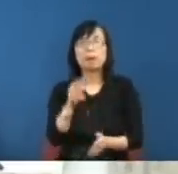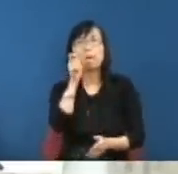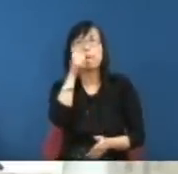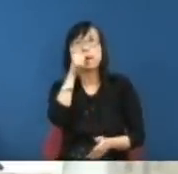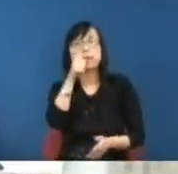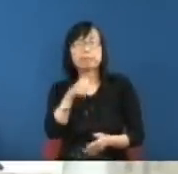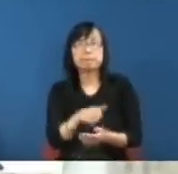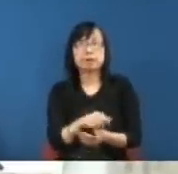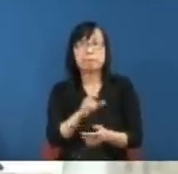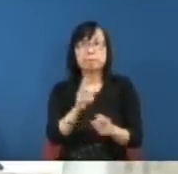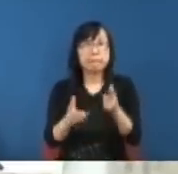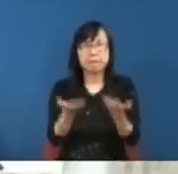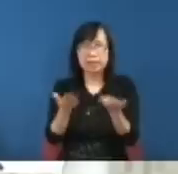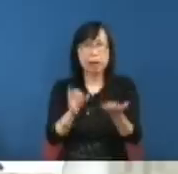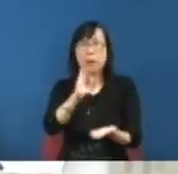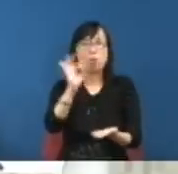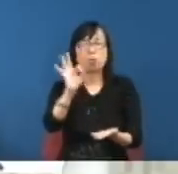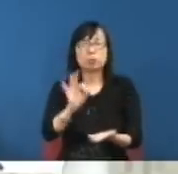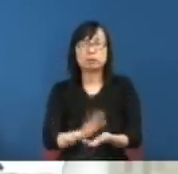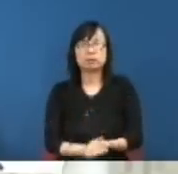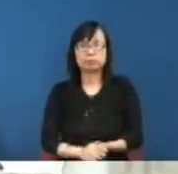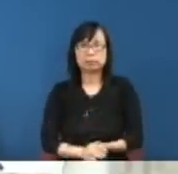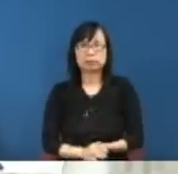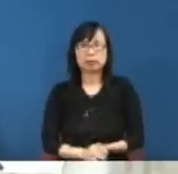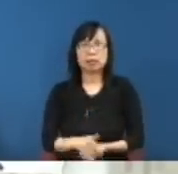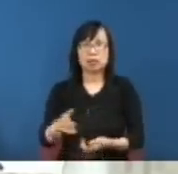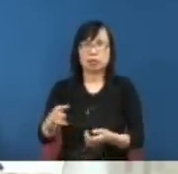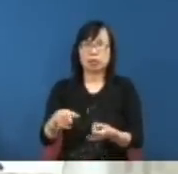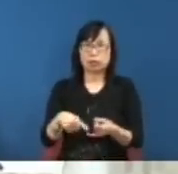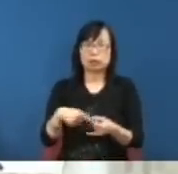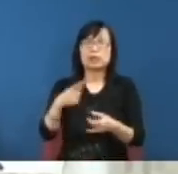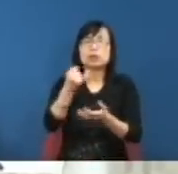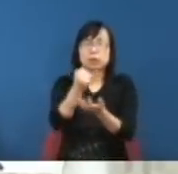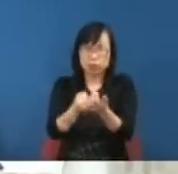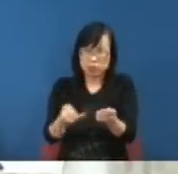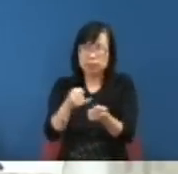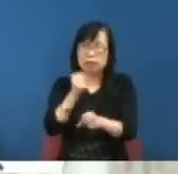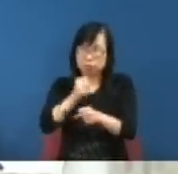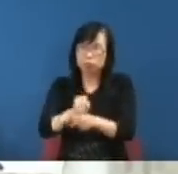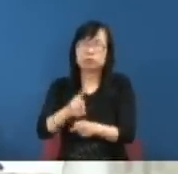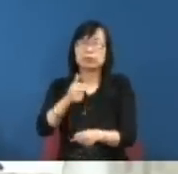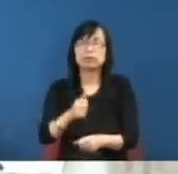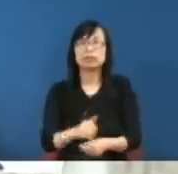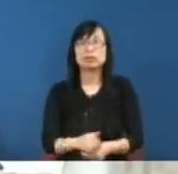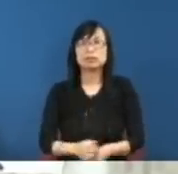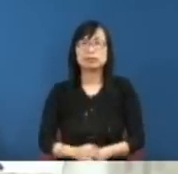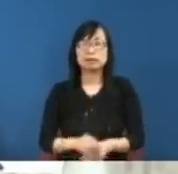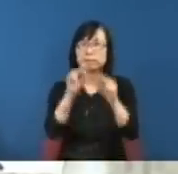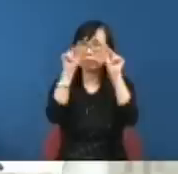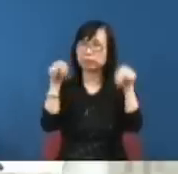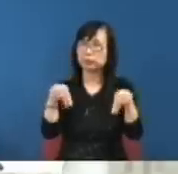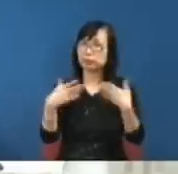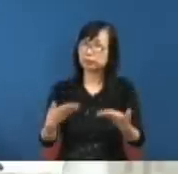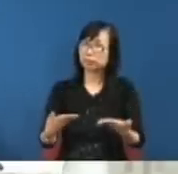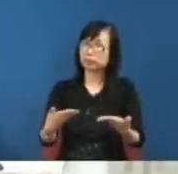始終唔能夠錢揾錢，錢呃錢，佢始終都要通過生產去做。嗱喺呢個問題上面，今